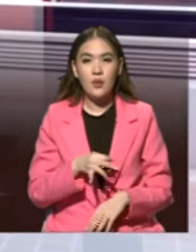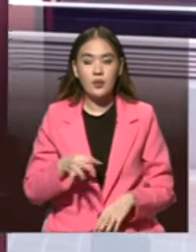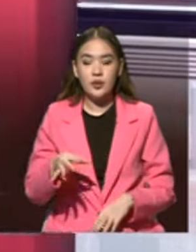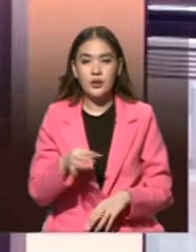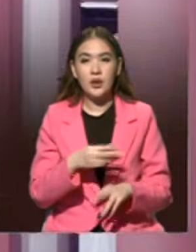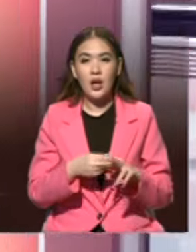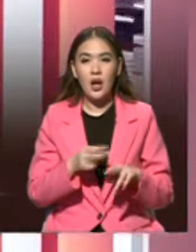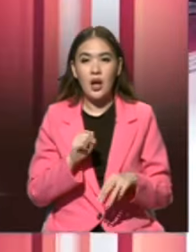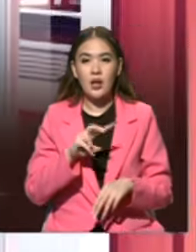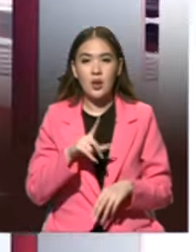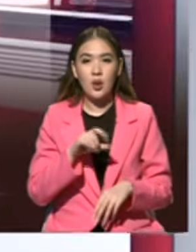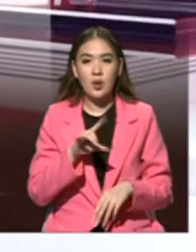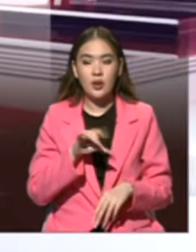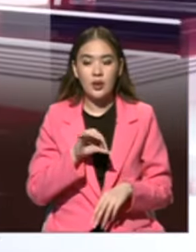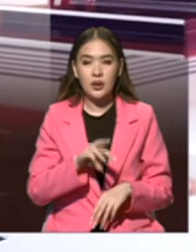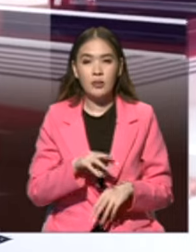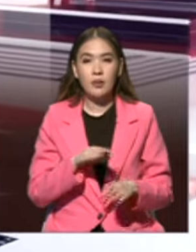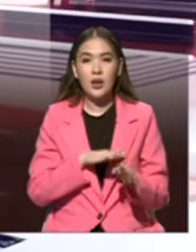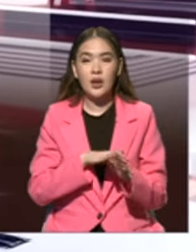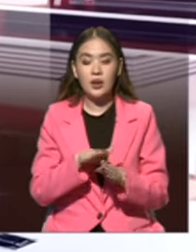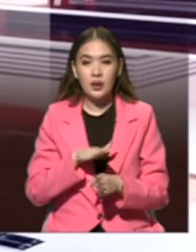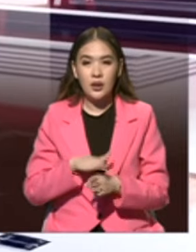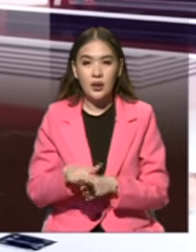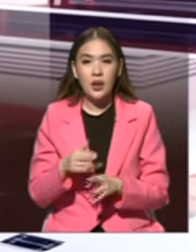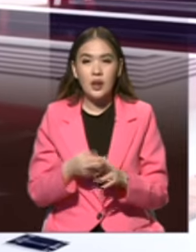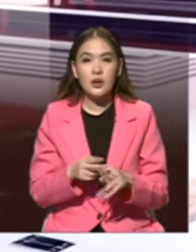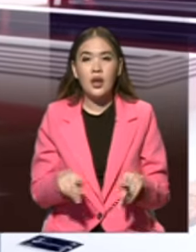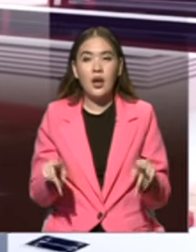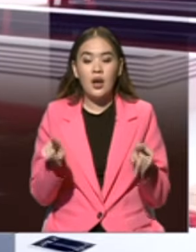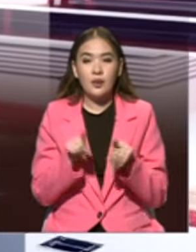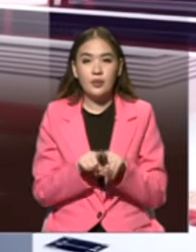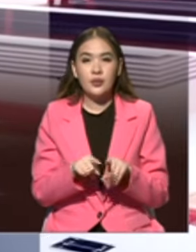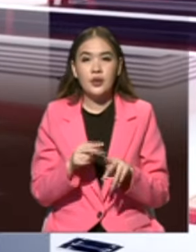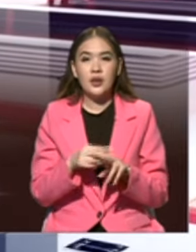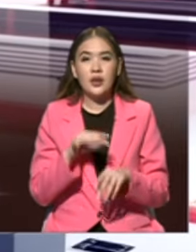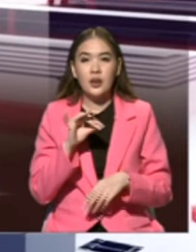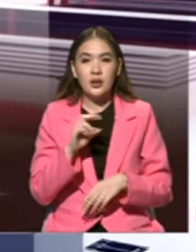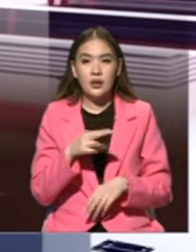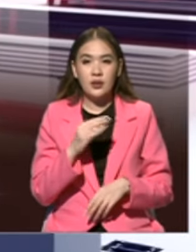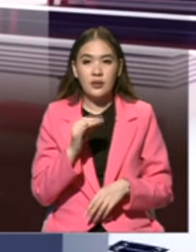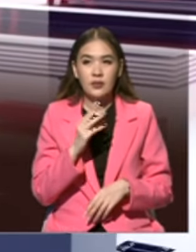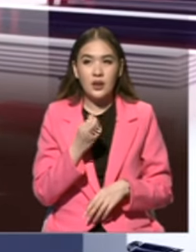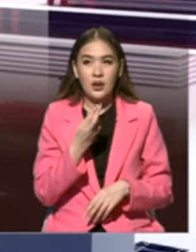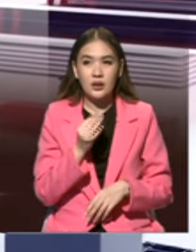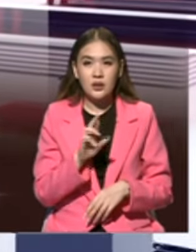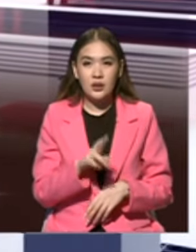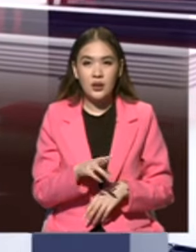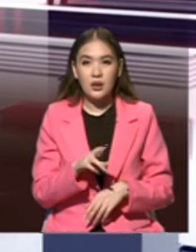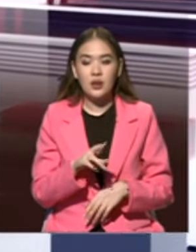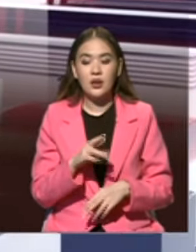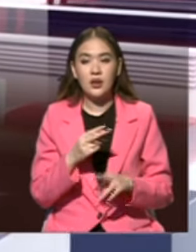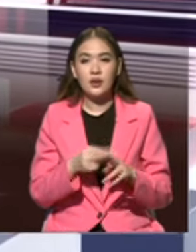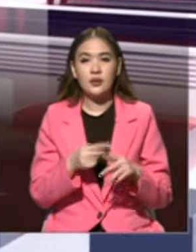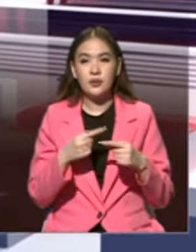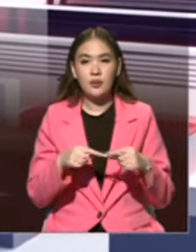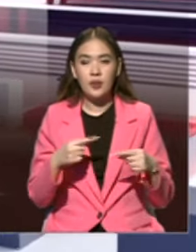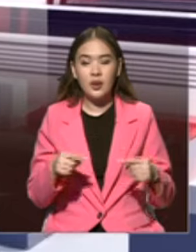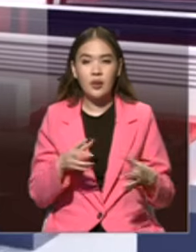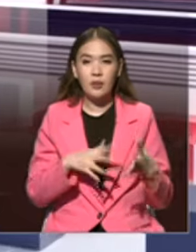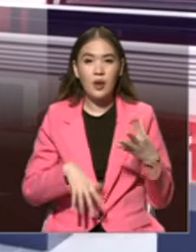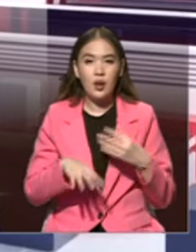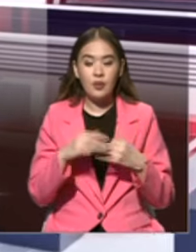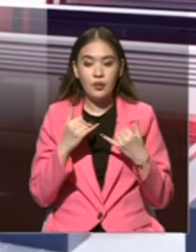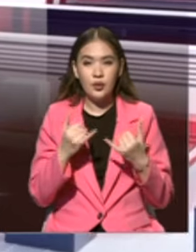жолданған алгоритм бойынша жұмыстар жасалып жатыр. Жаңағыдай идентификация, таврация, жаңағы бар нелермен бізге